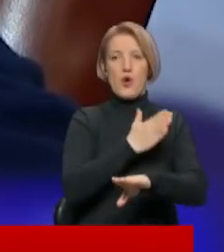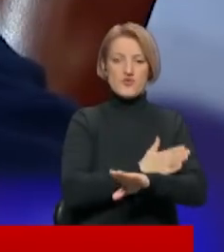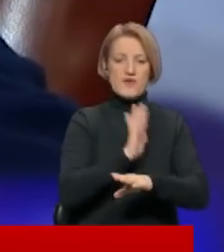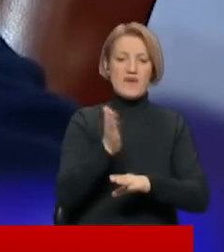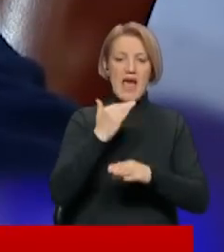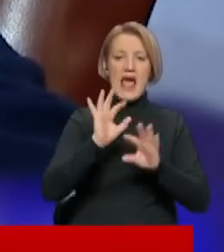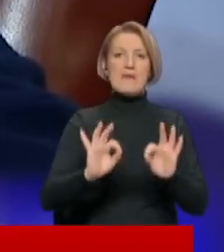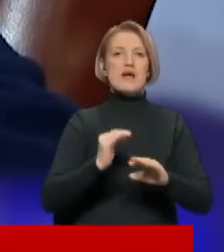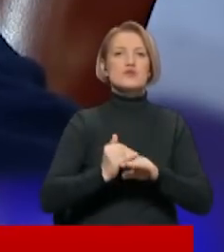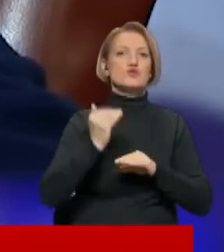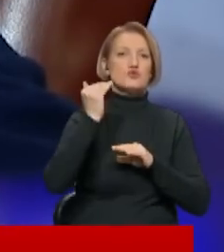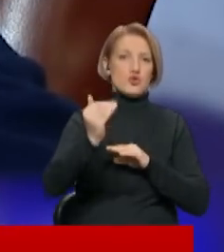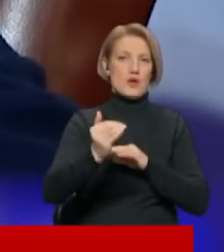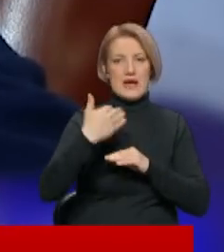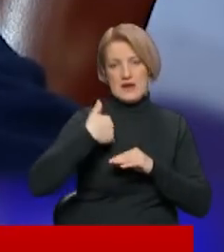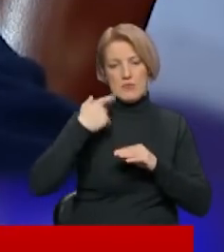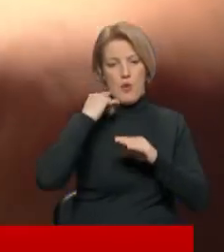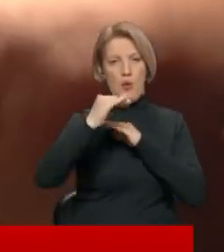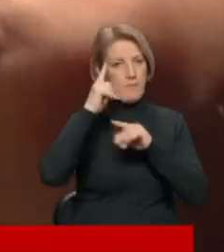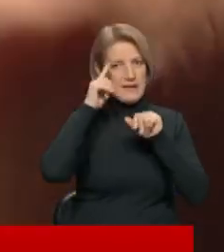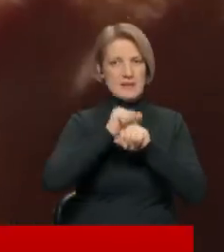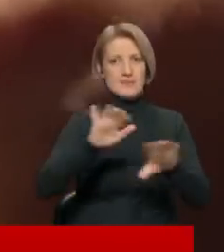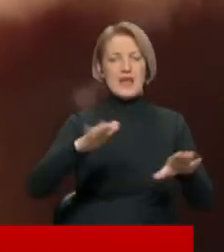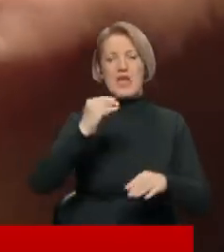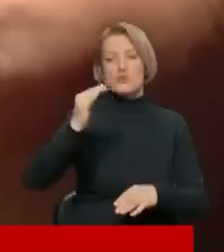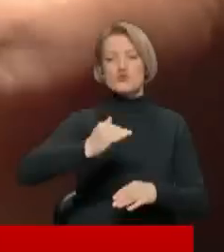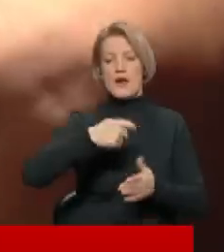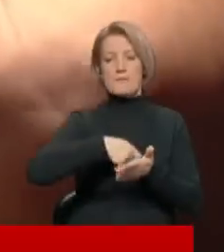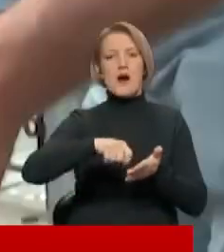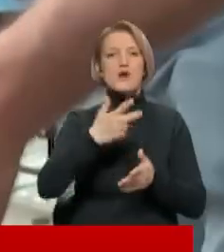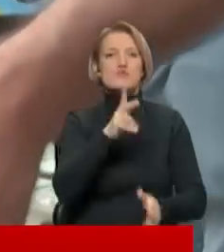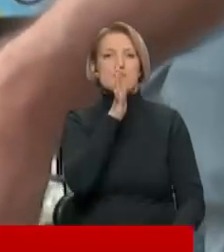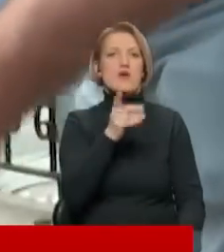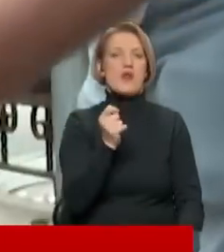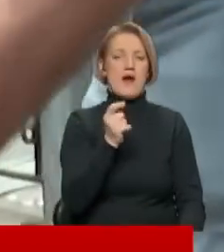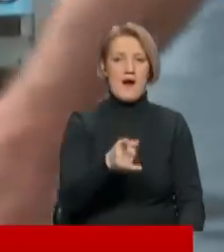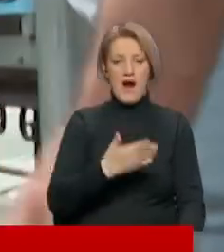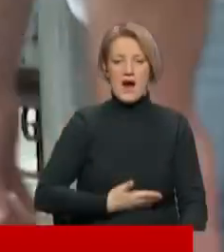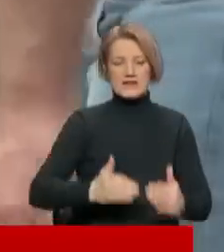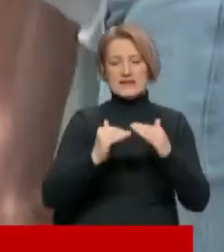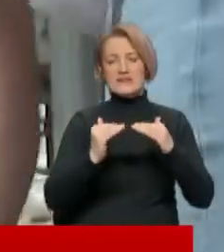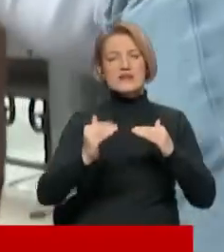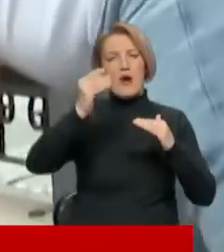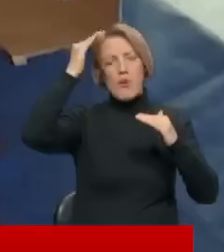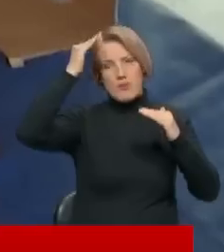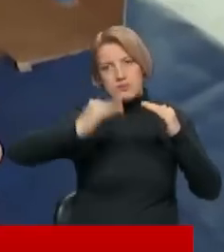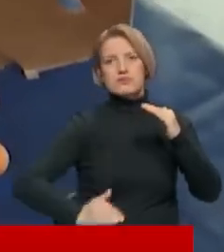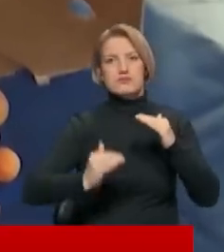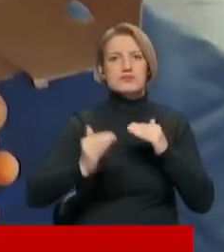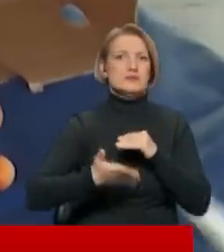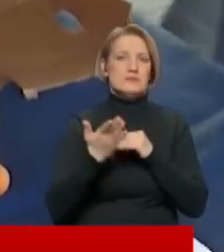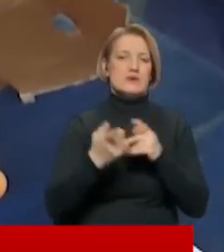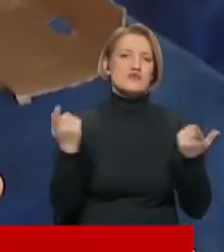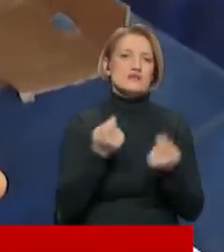sonra kamuoyuyla paylaşırız en düşük emekli maaşı 3 1500 lira açlık sınırının çok çok altında O rakam